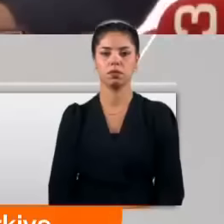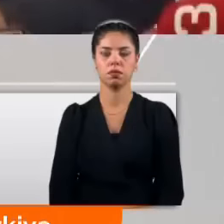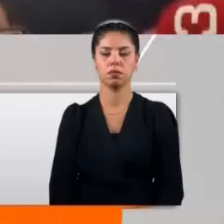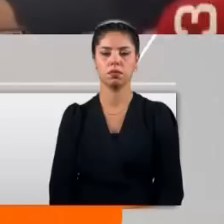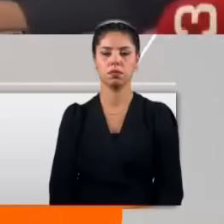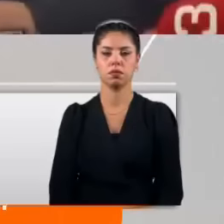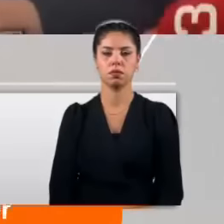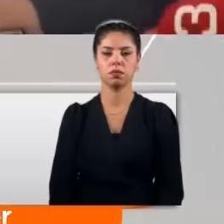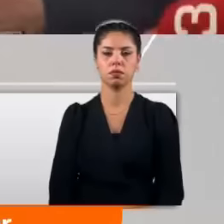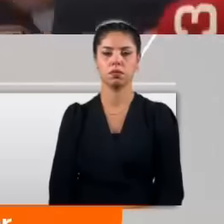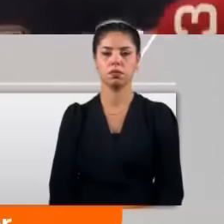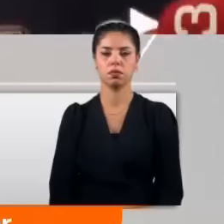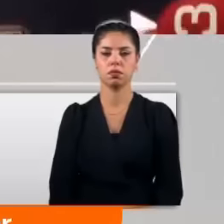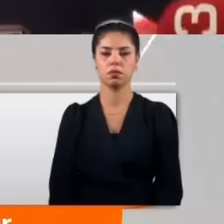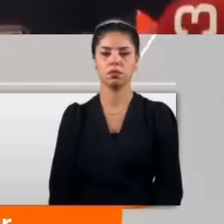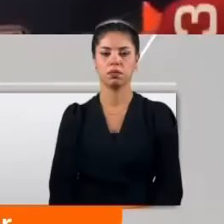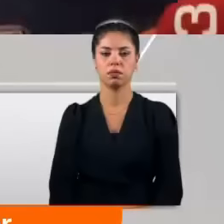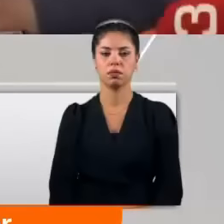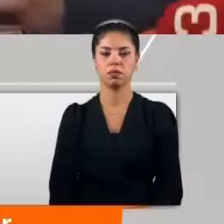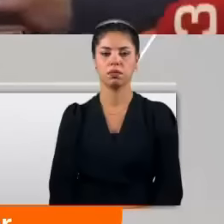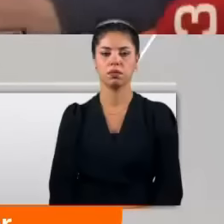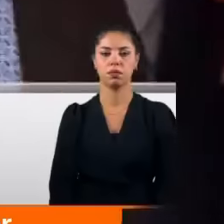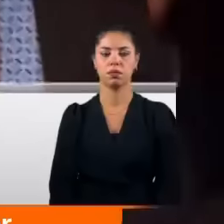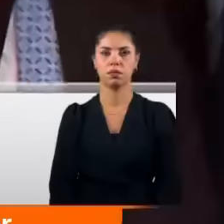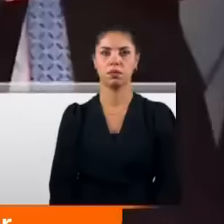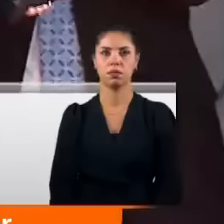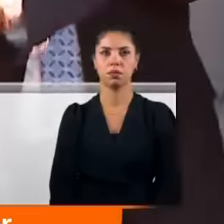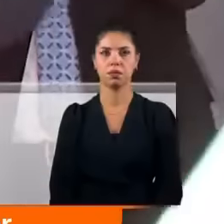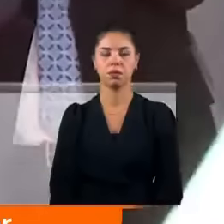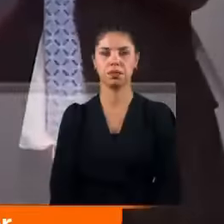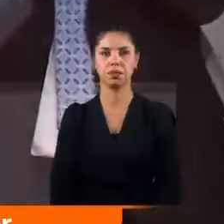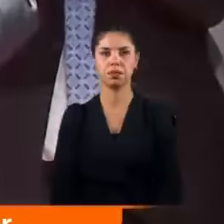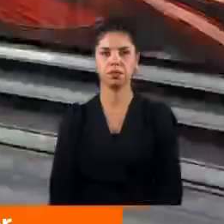geniş mütabakatla en iyi adayı belirleyeceğiz.